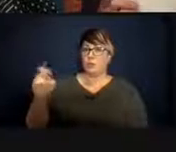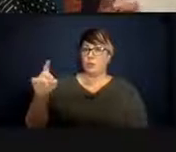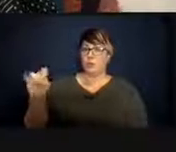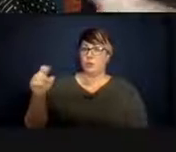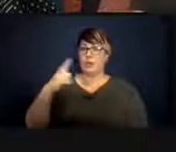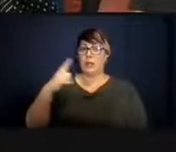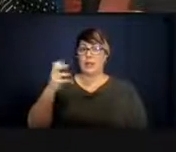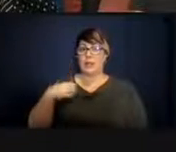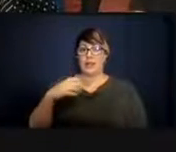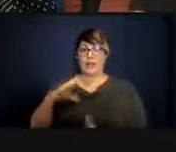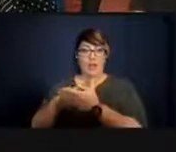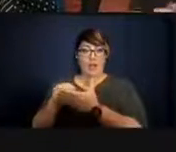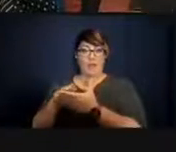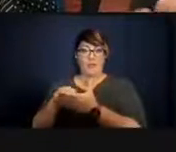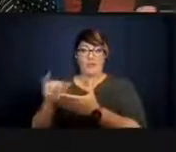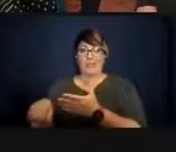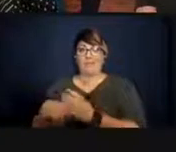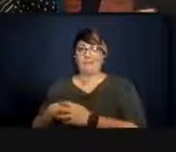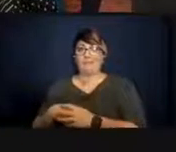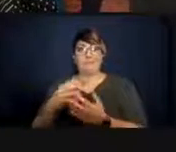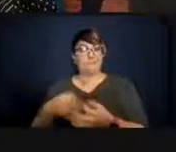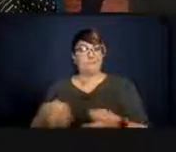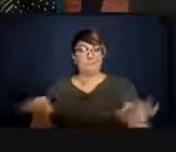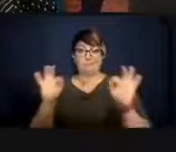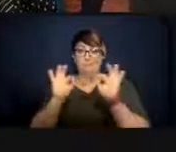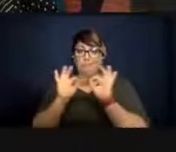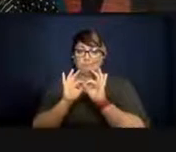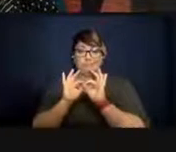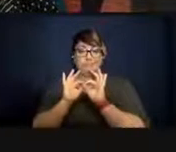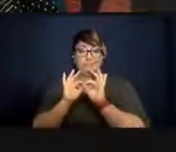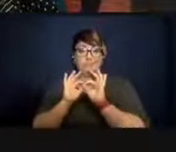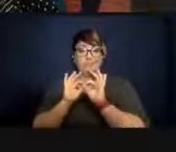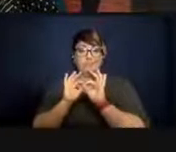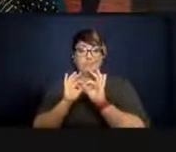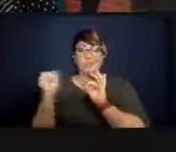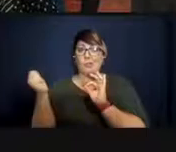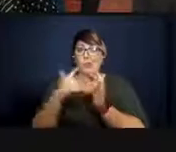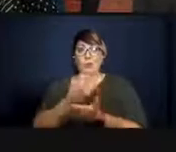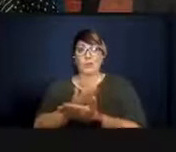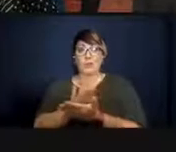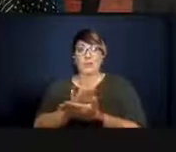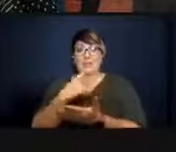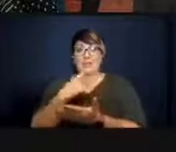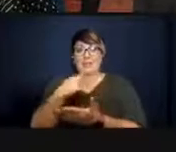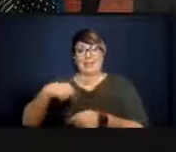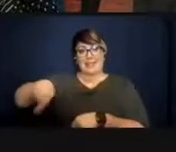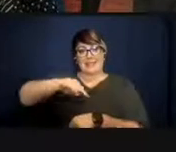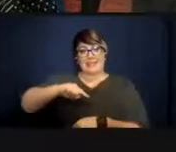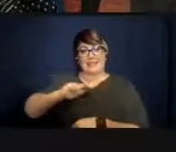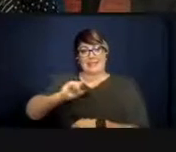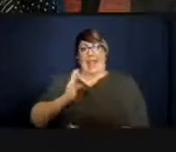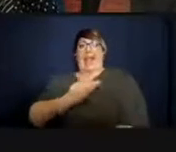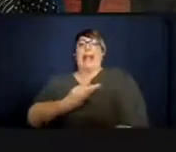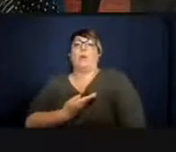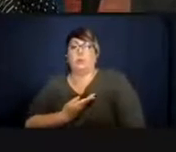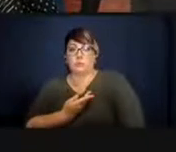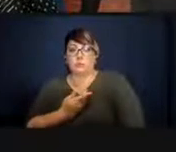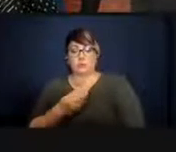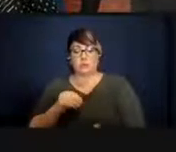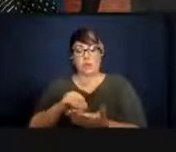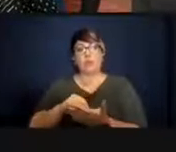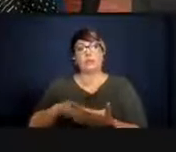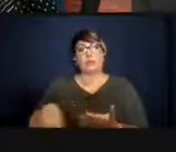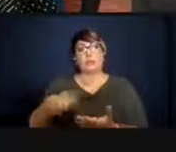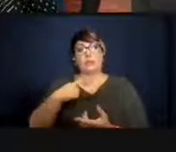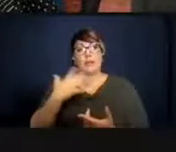وسيد جورج أنا أود أن أحصل على هذه النسخة من